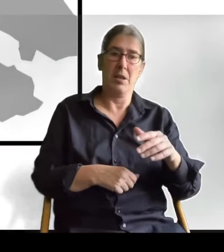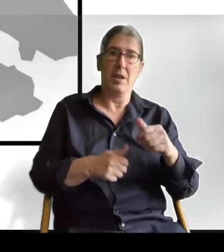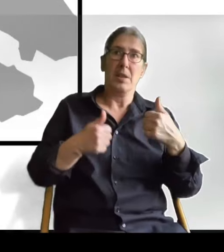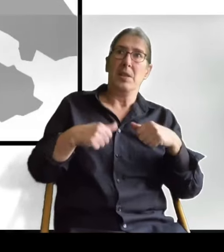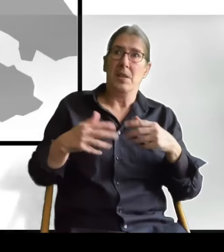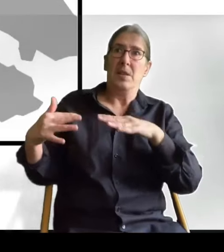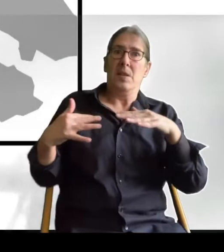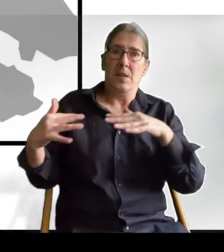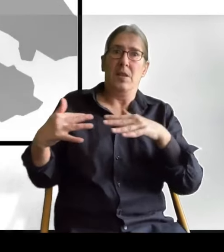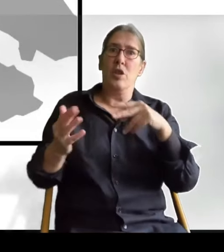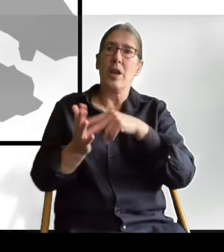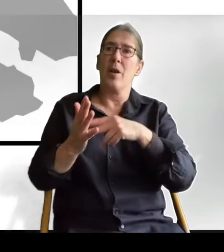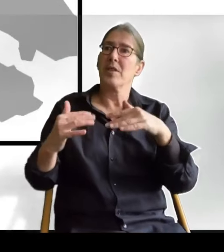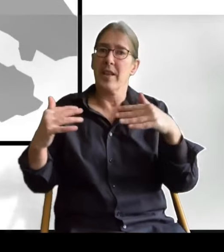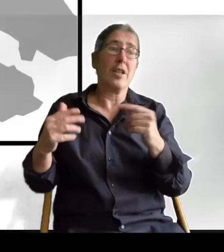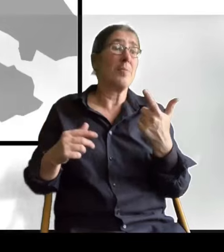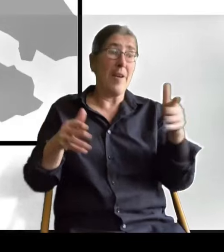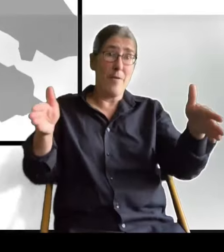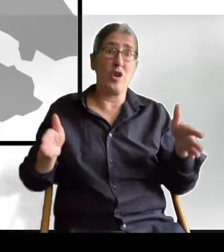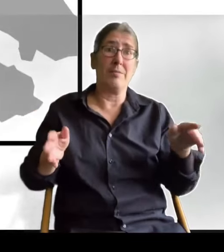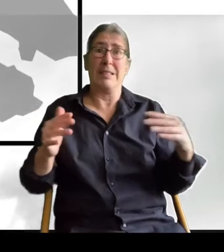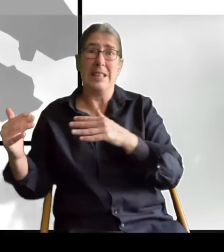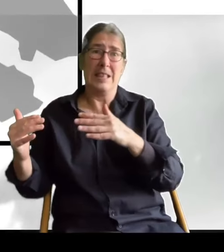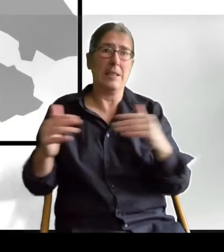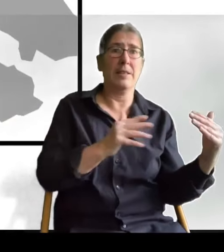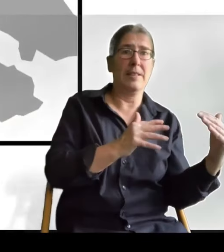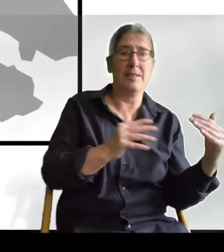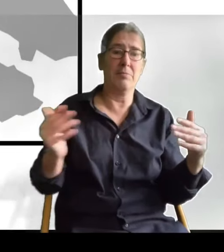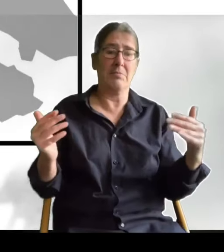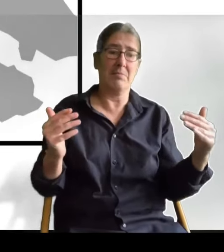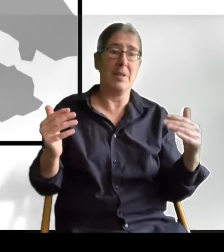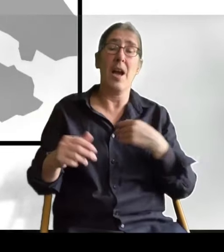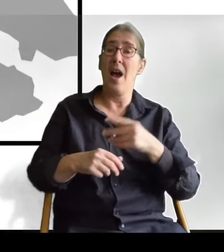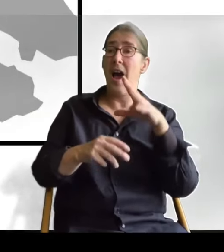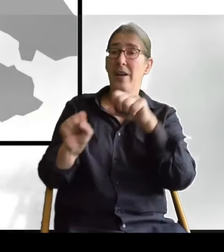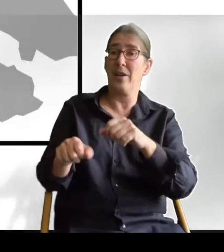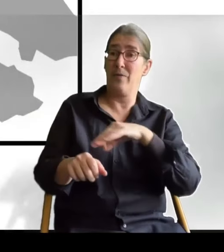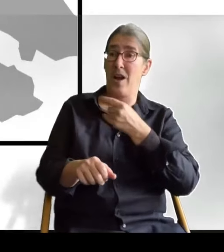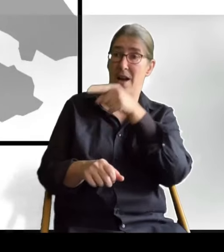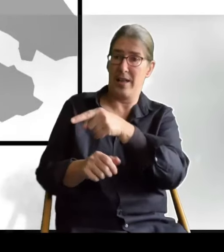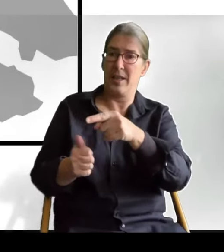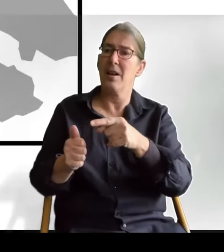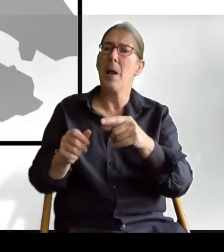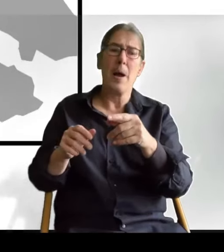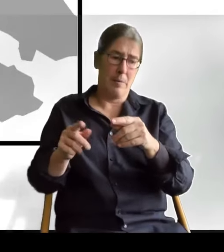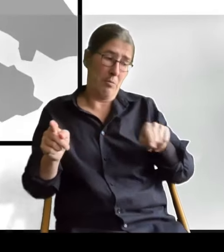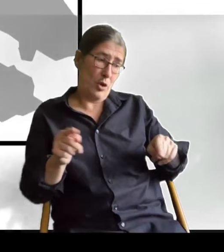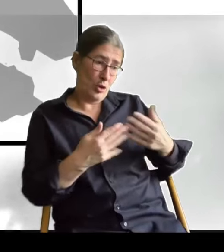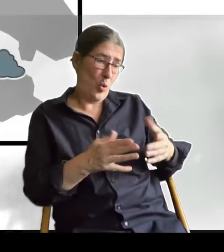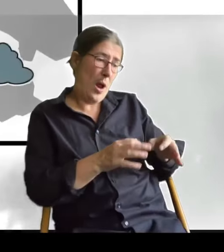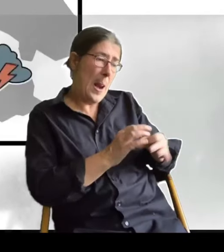reich zu einem ermüdenden stellungskrieg an zwei fronten die konsequenzen des angriffs auf frankreich machen aus einem lokalen